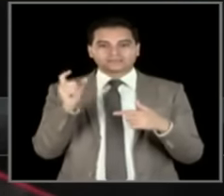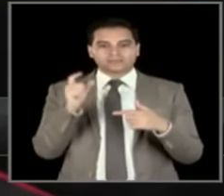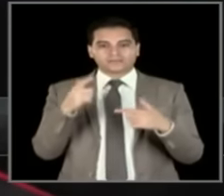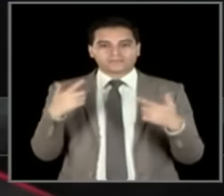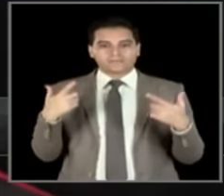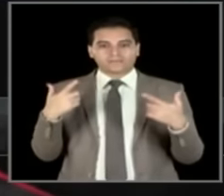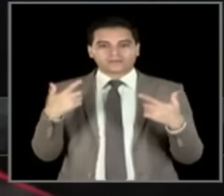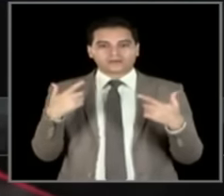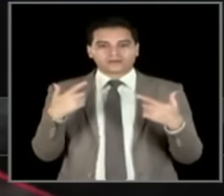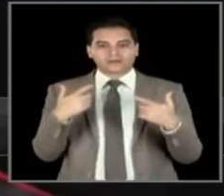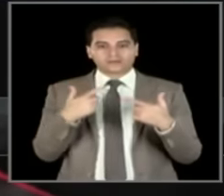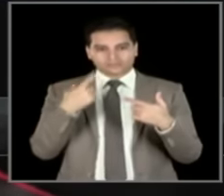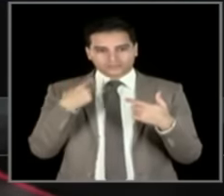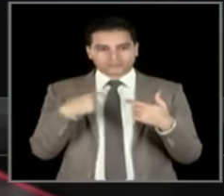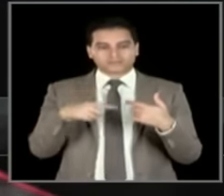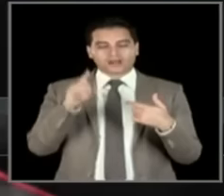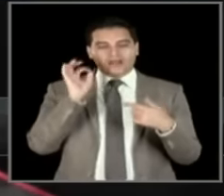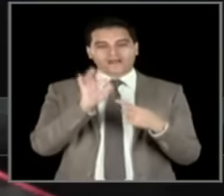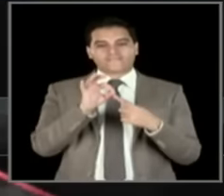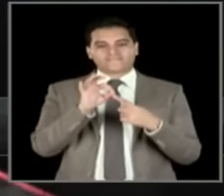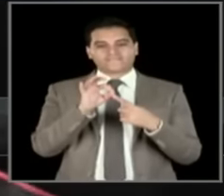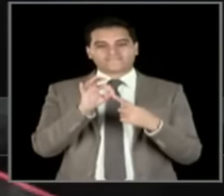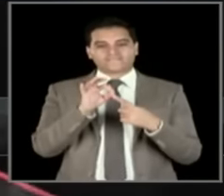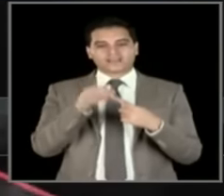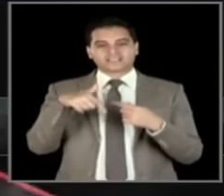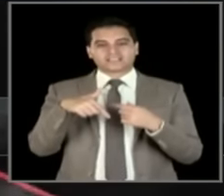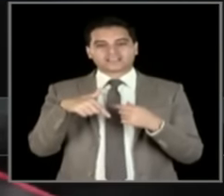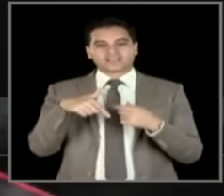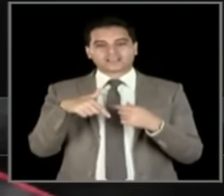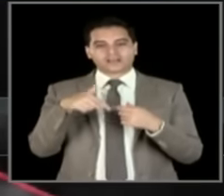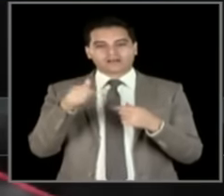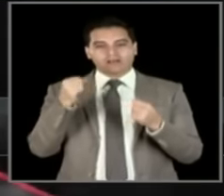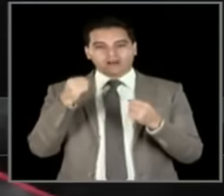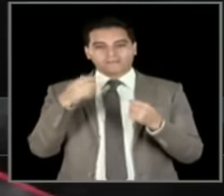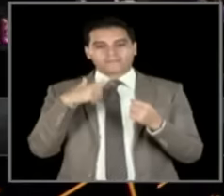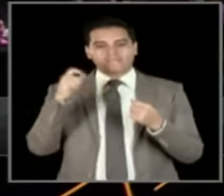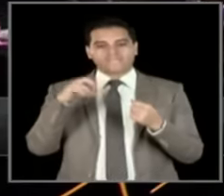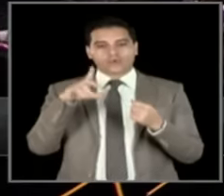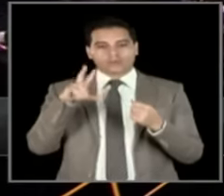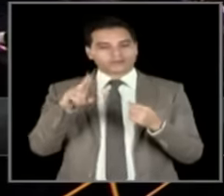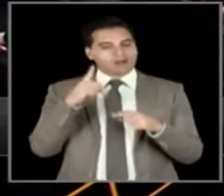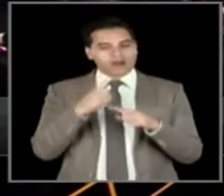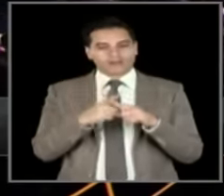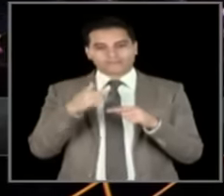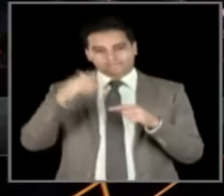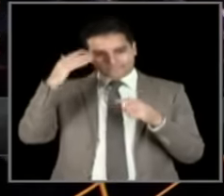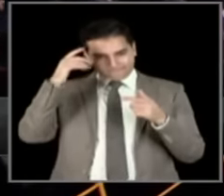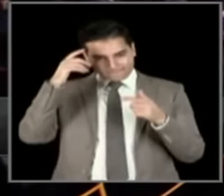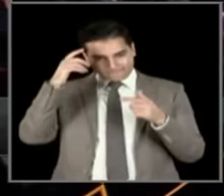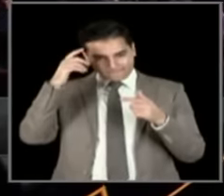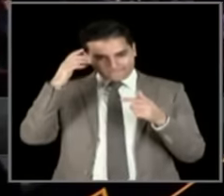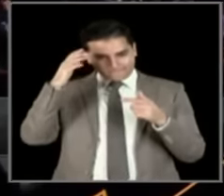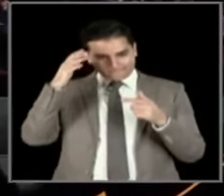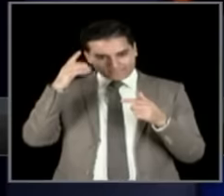معركة ساتة الصواري. صح. ما هي وحدة قياس شدة التيار الكهربي؟ فولت. غلط. ما هو المسجد الموجود على فئة